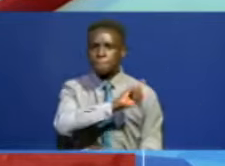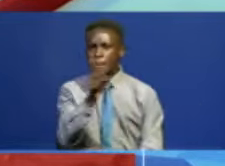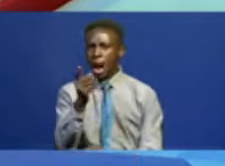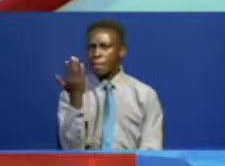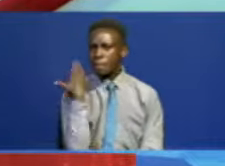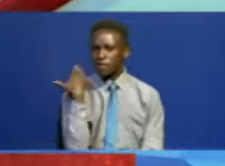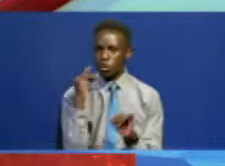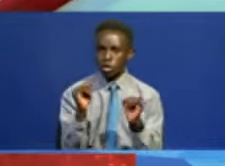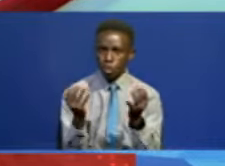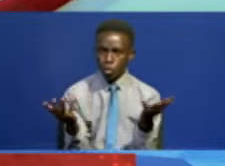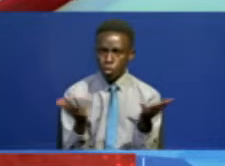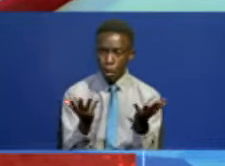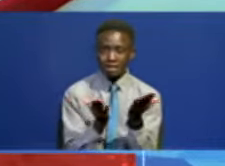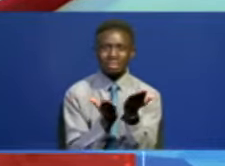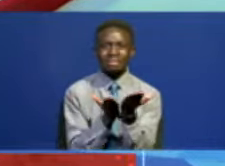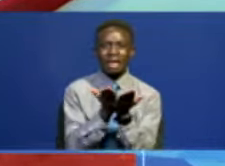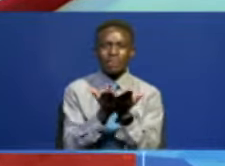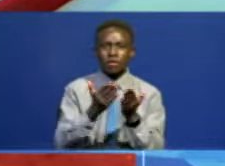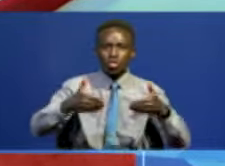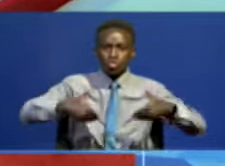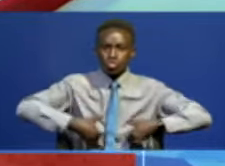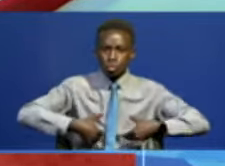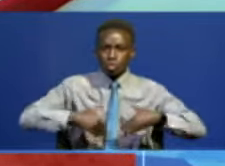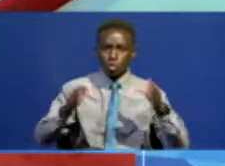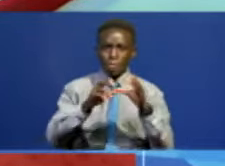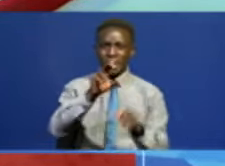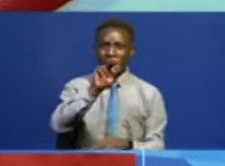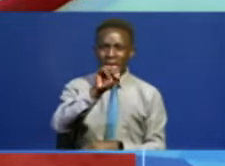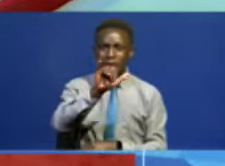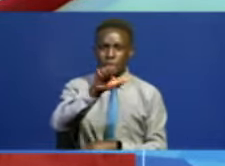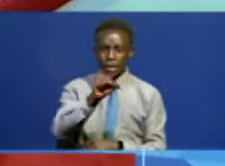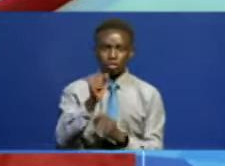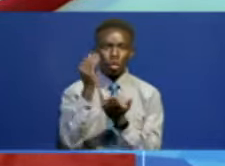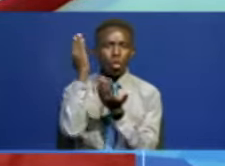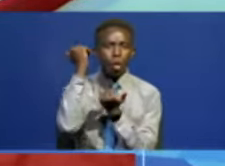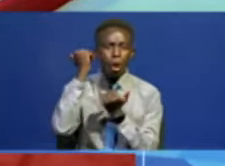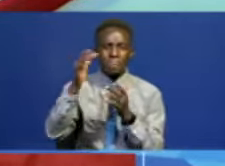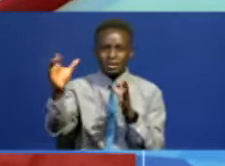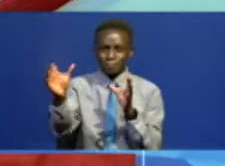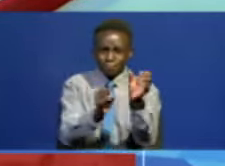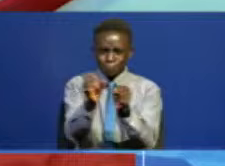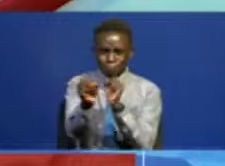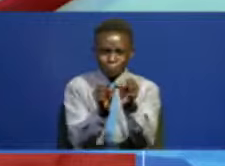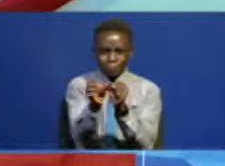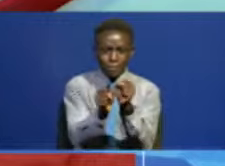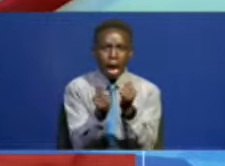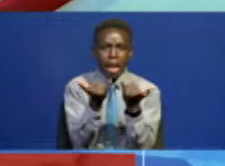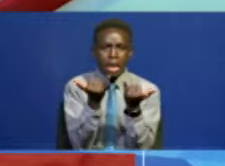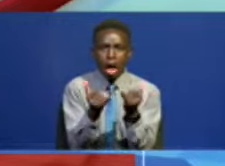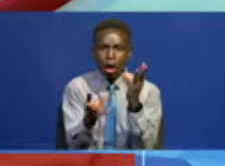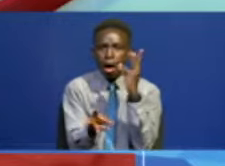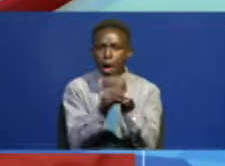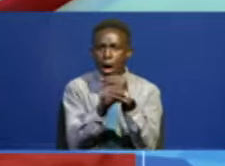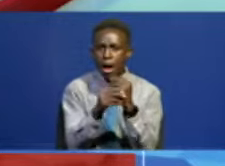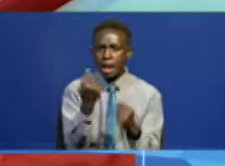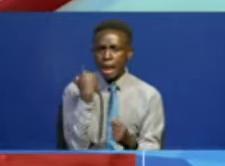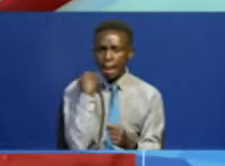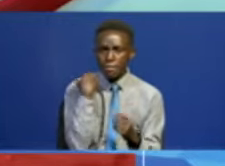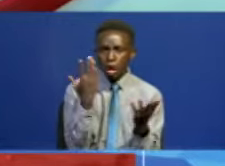Huduma ya vijana kwa Taifa LYS inatarajiwa kuongeza upokeaji wa makurutu kutoka idadi ya sasa 20,000